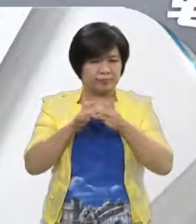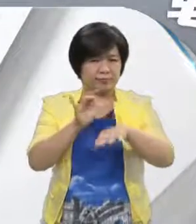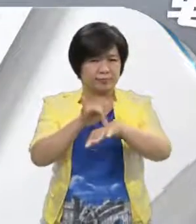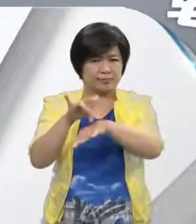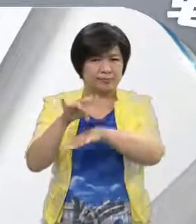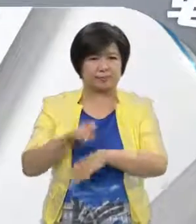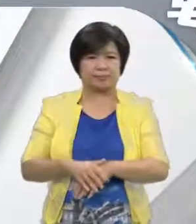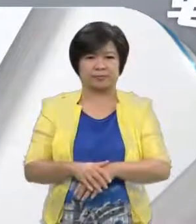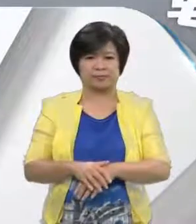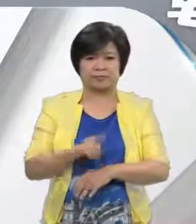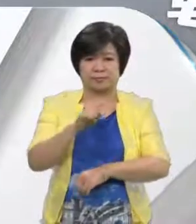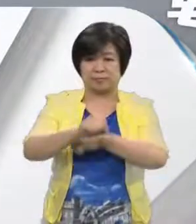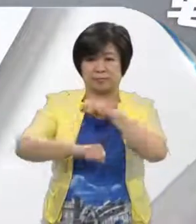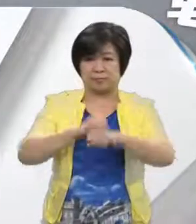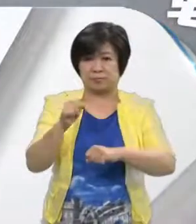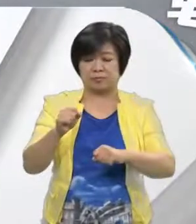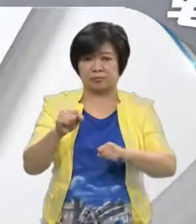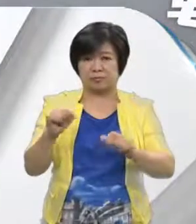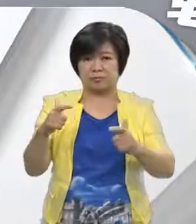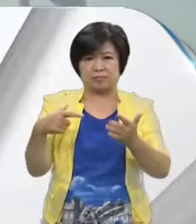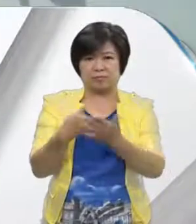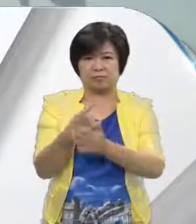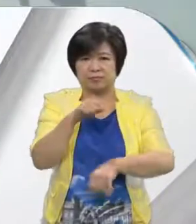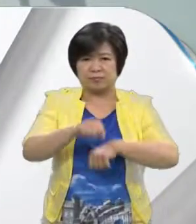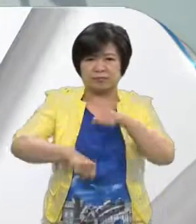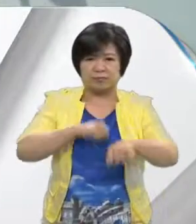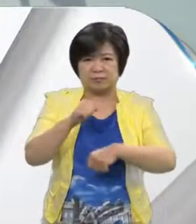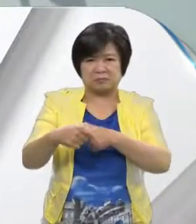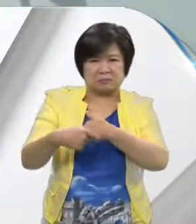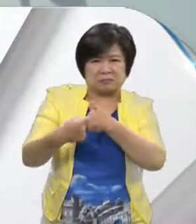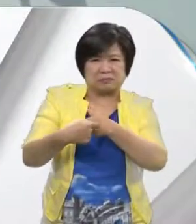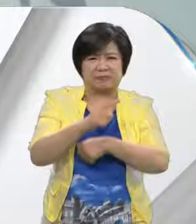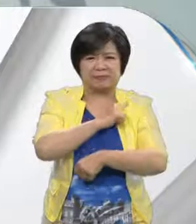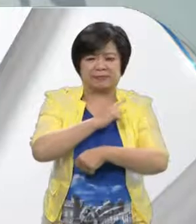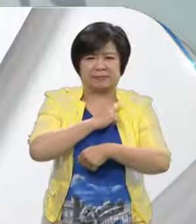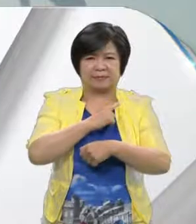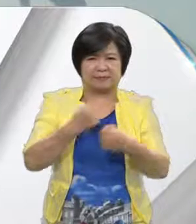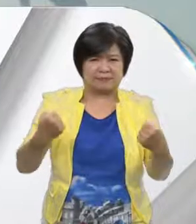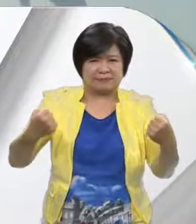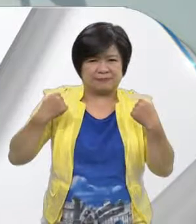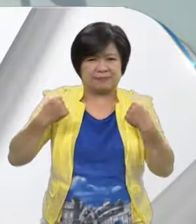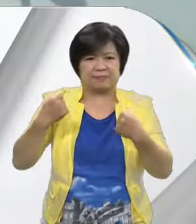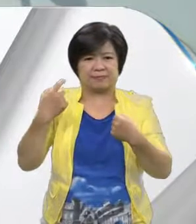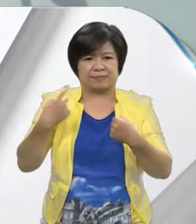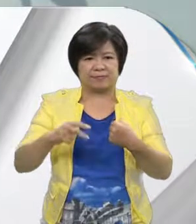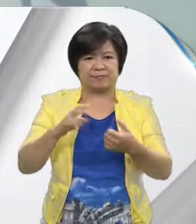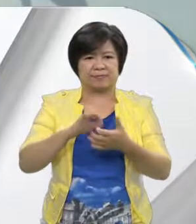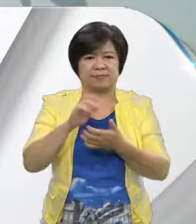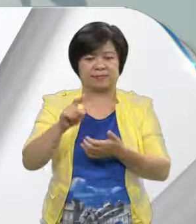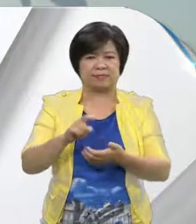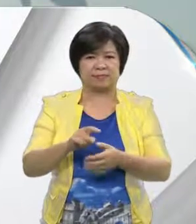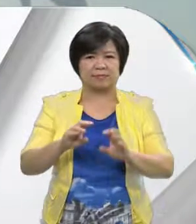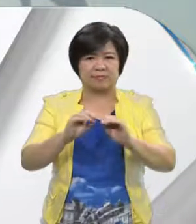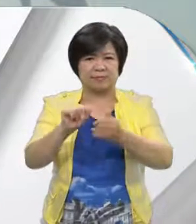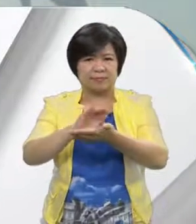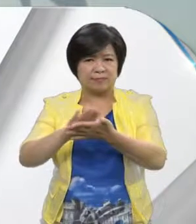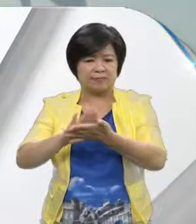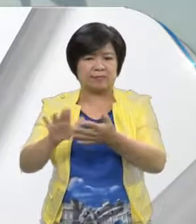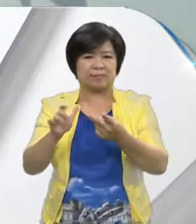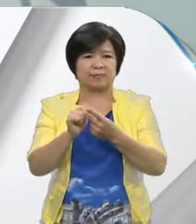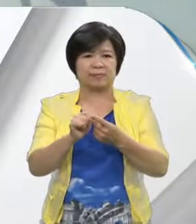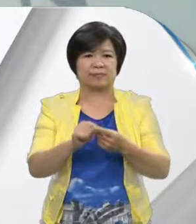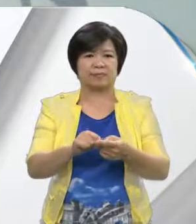个活动不只是骑车挑战自己的体能外，还要去净滩育幼院做爱心公